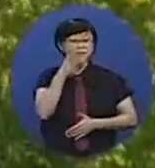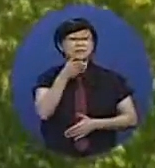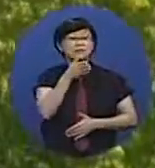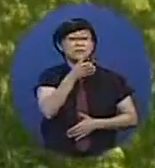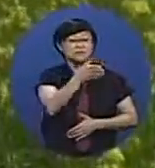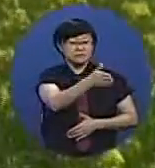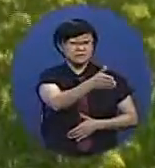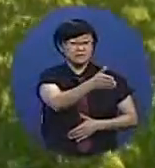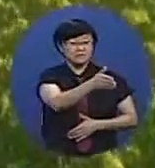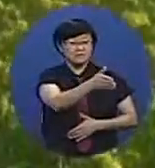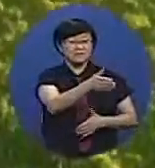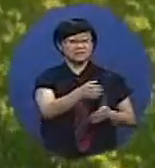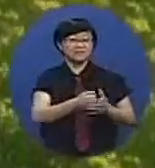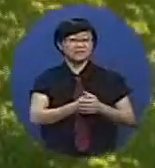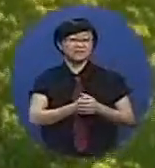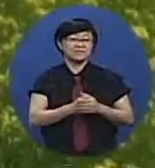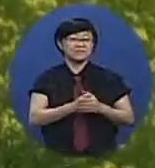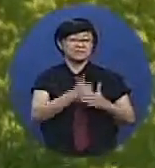우정을 따르